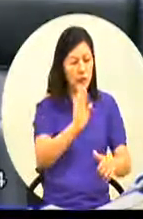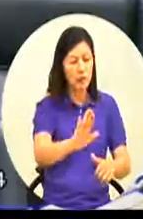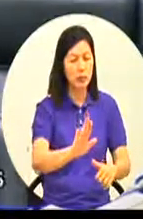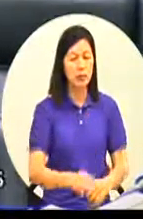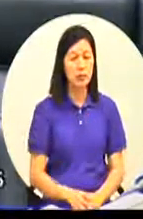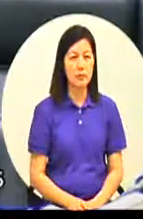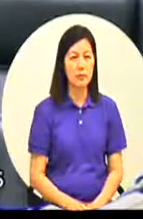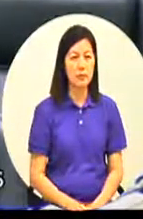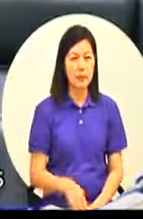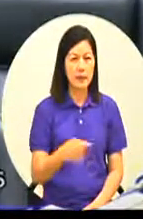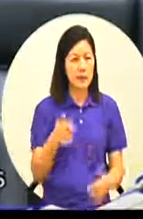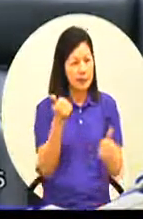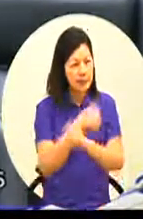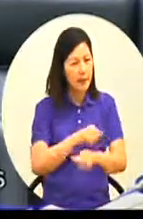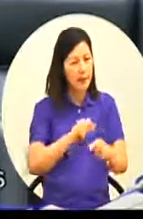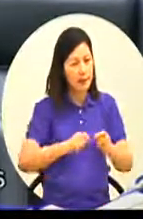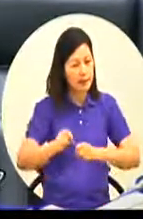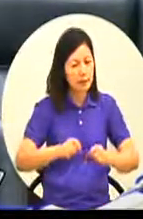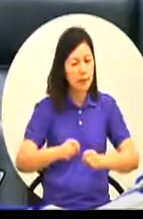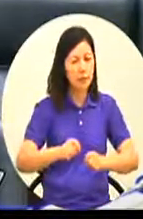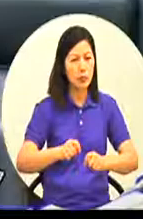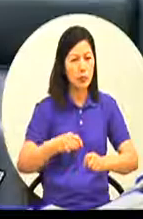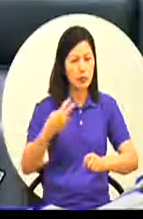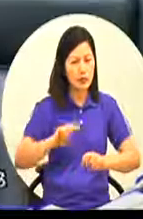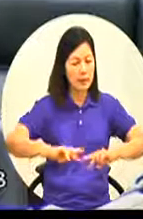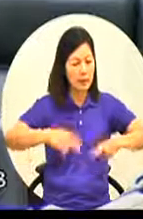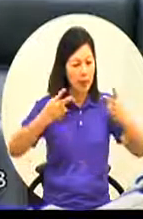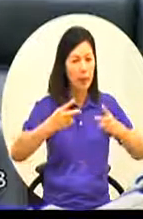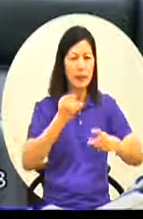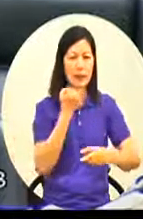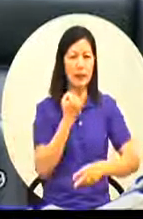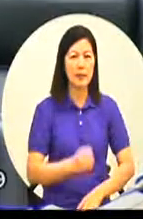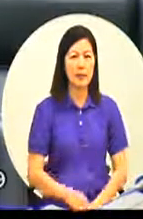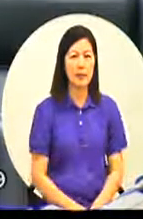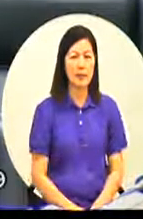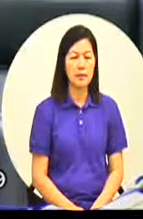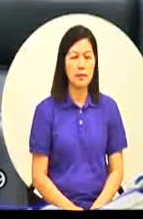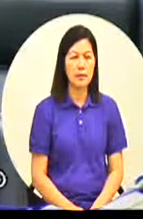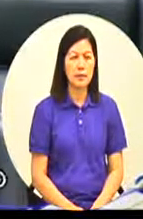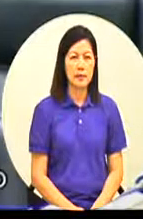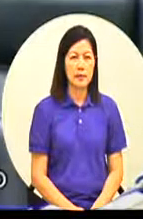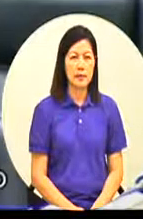案，哦、我们再来如何做一个改善，哦、不然大家应该、